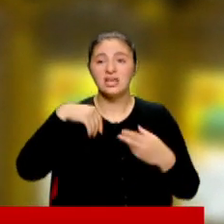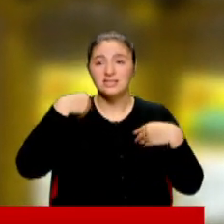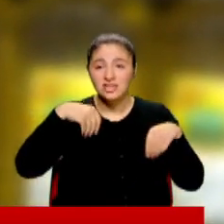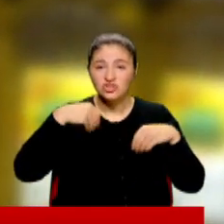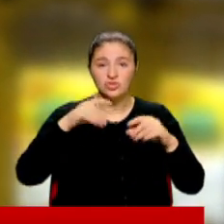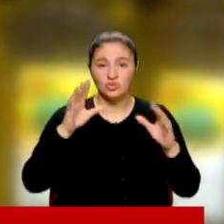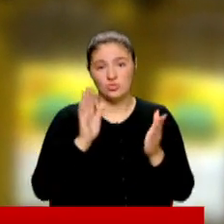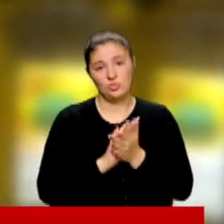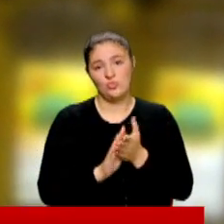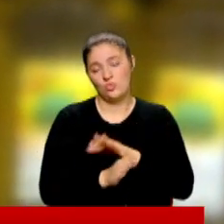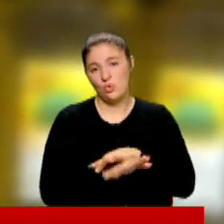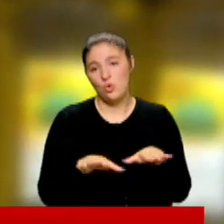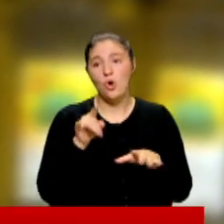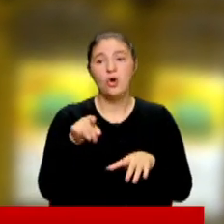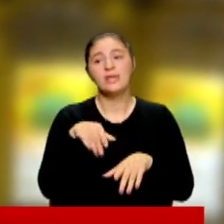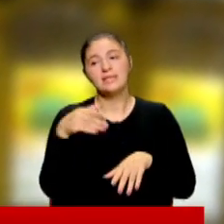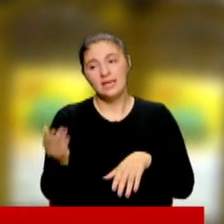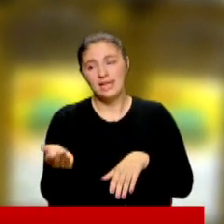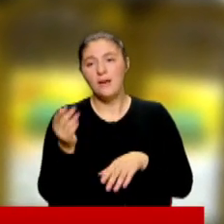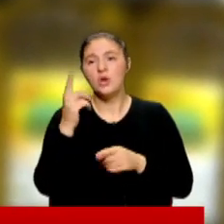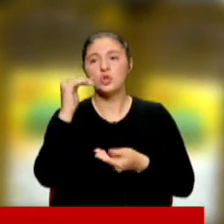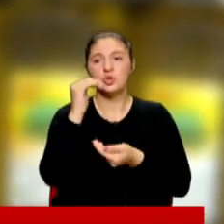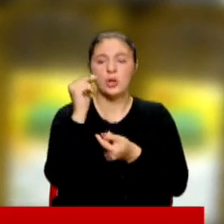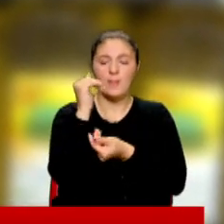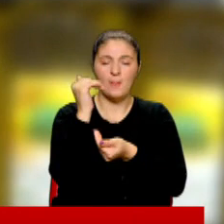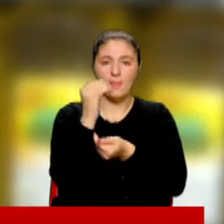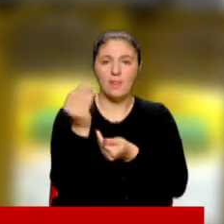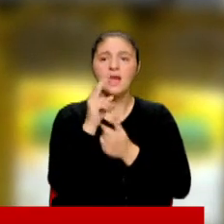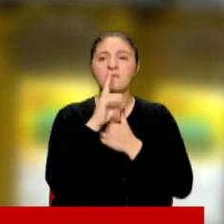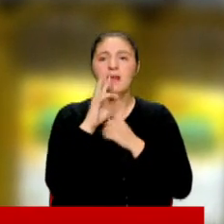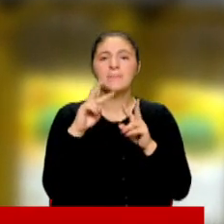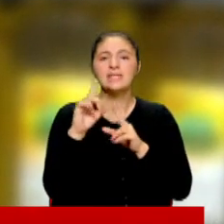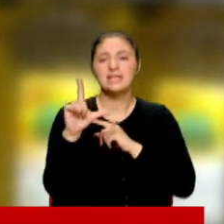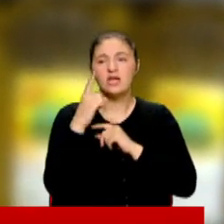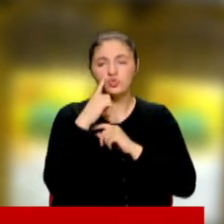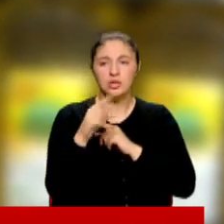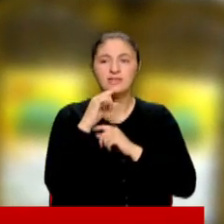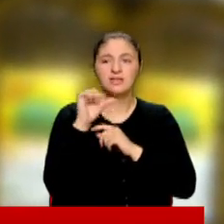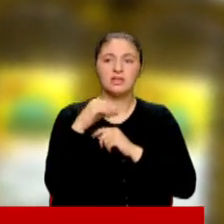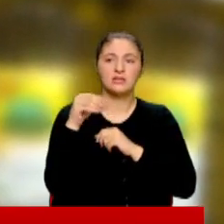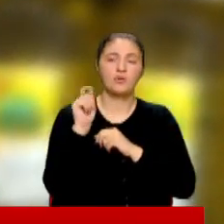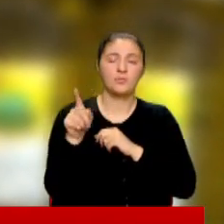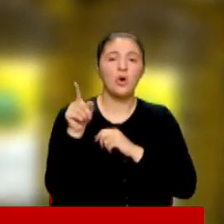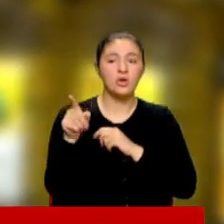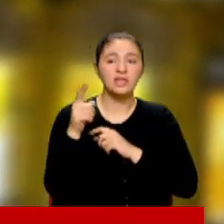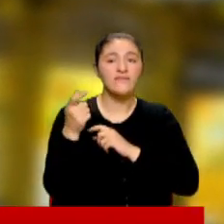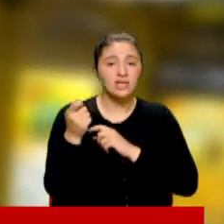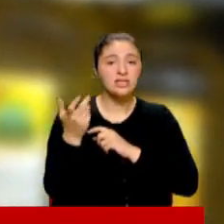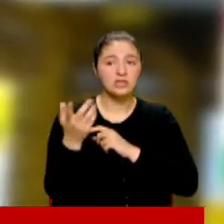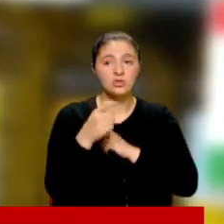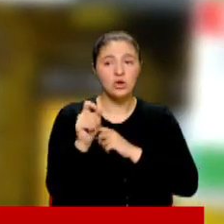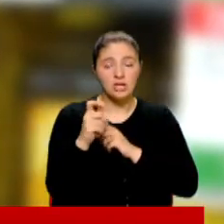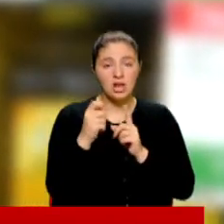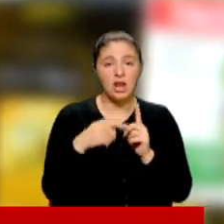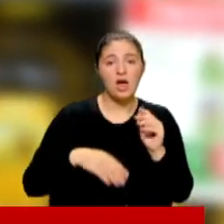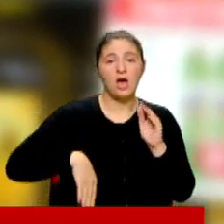satışı bulunmuyor bile. Onun yerine böyle küçük şişelerde 250 milimlik zeytinyağlar var. Onların da fiyatı